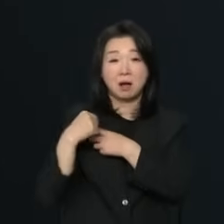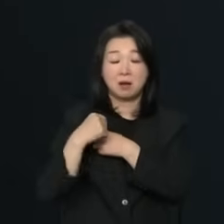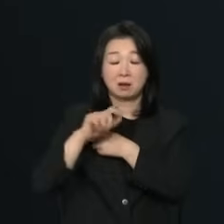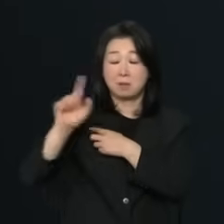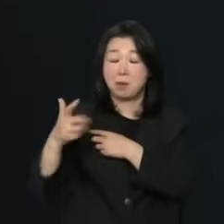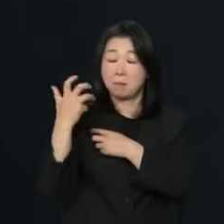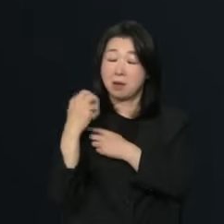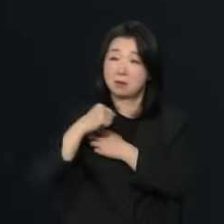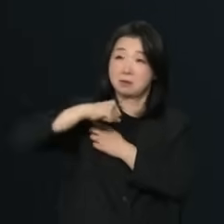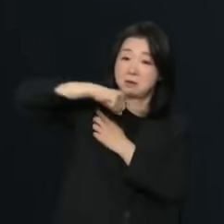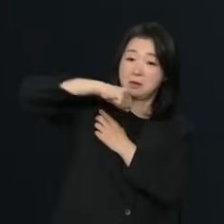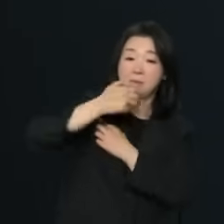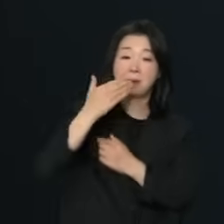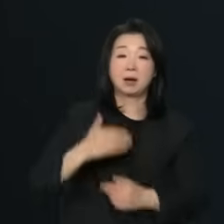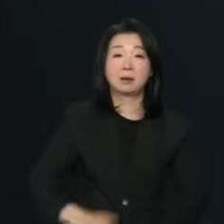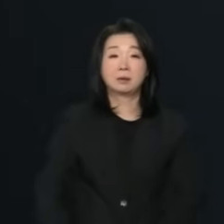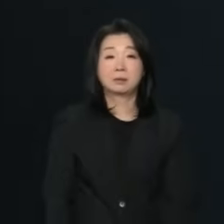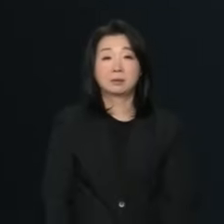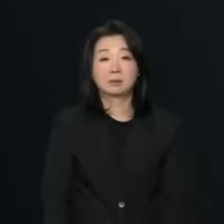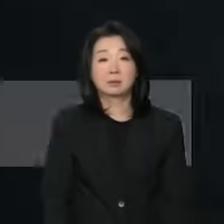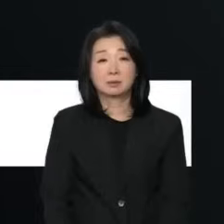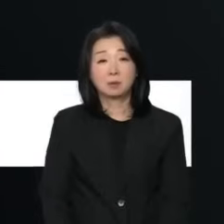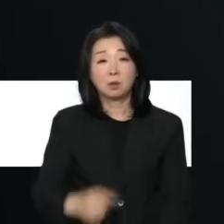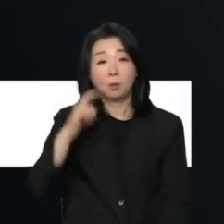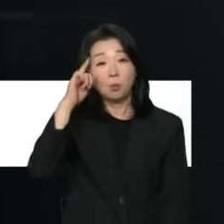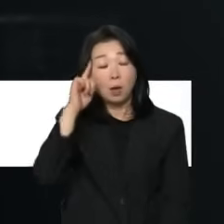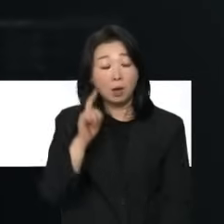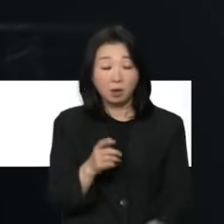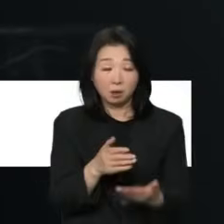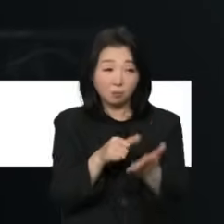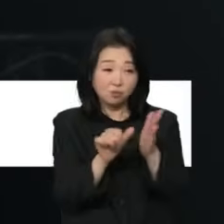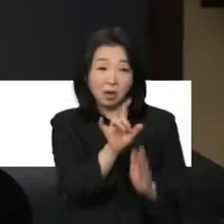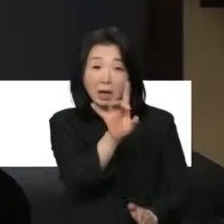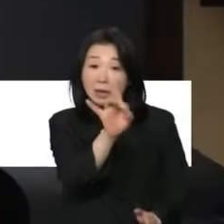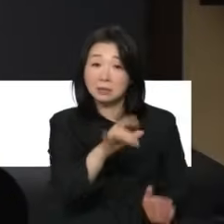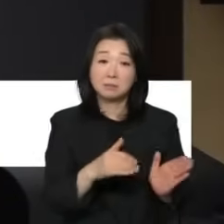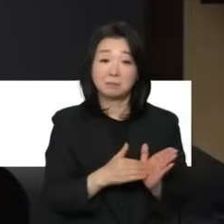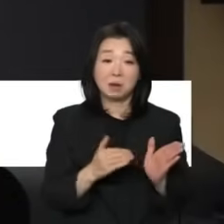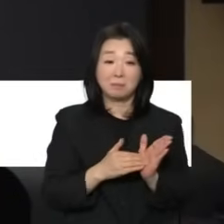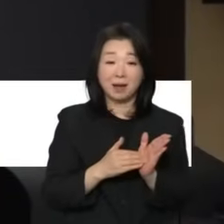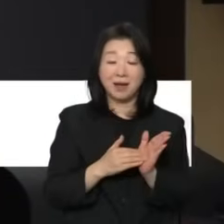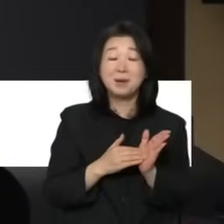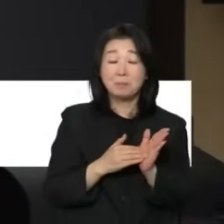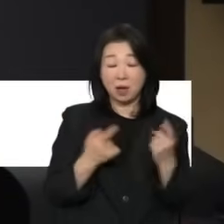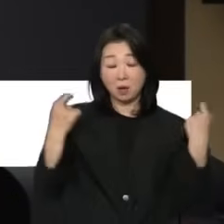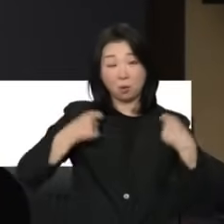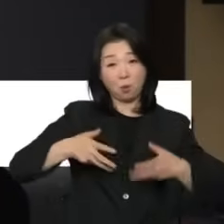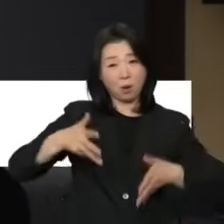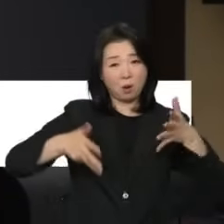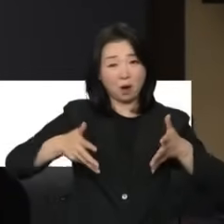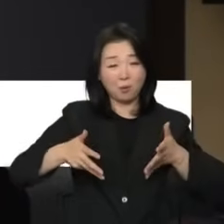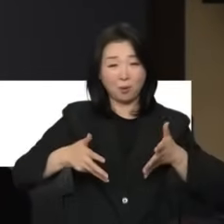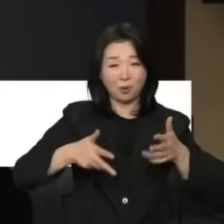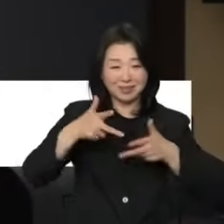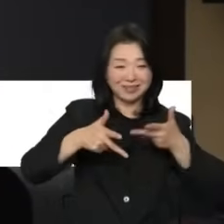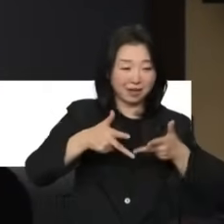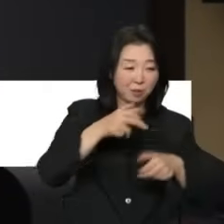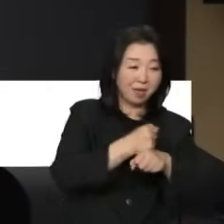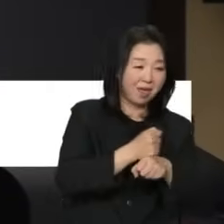180도까지 구현할 수 있습니다. 단순히 이 한 가지 제품만 가지고서는 웨어러블 로봇의 사업화를 생각하고 있지는